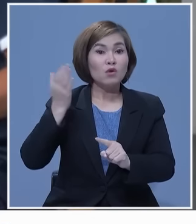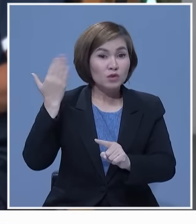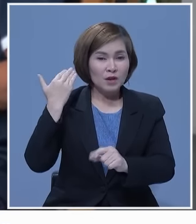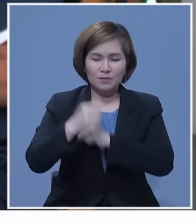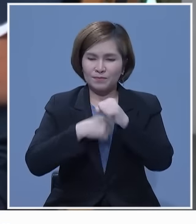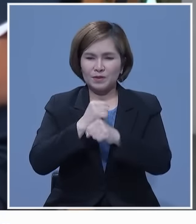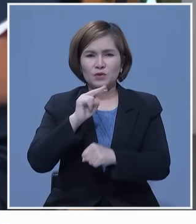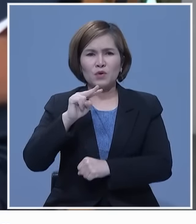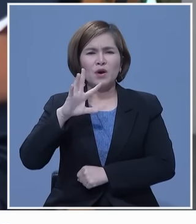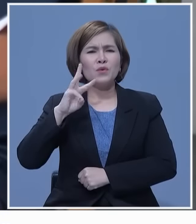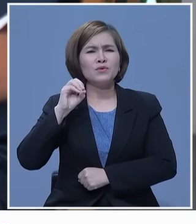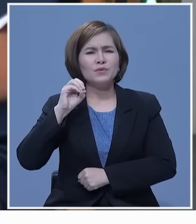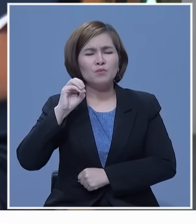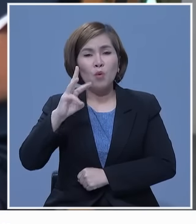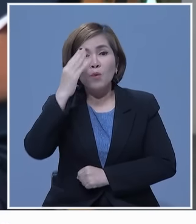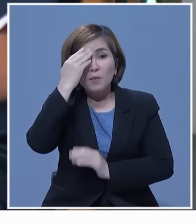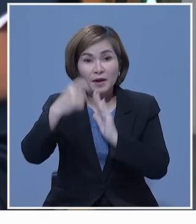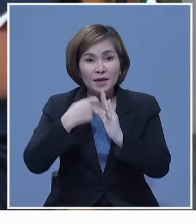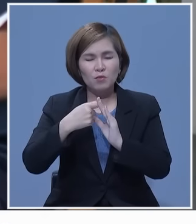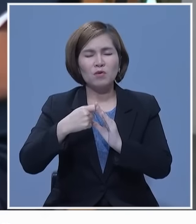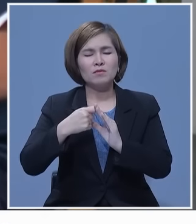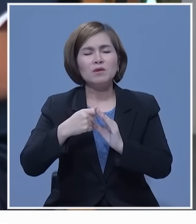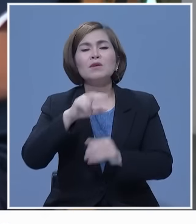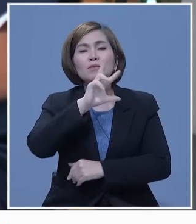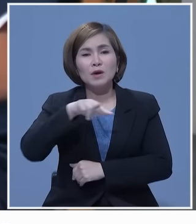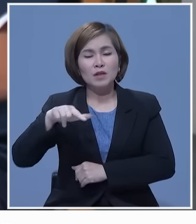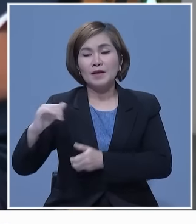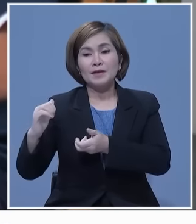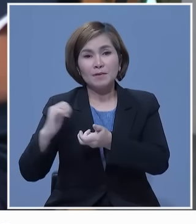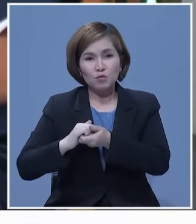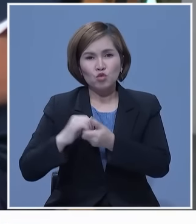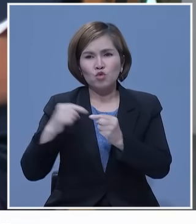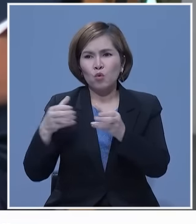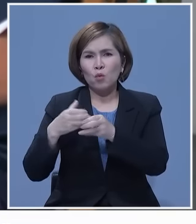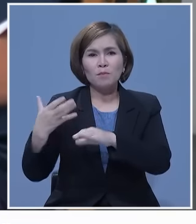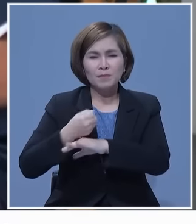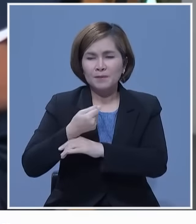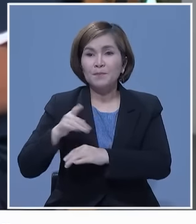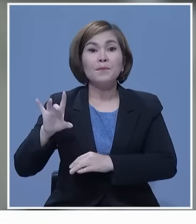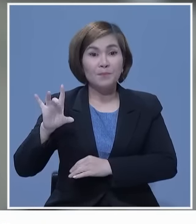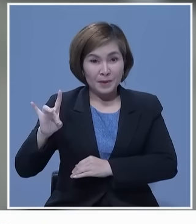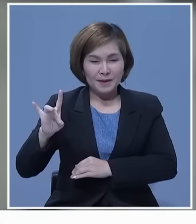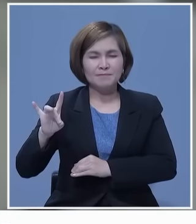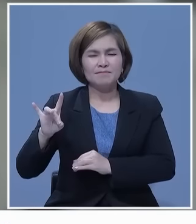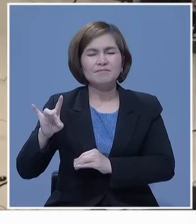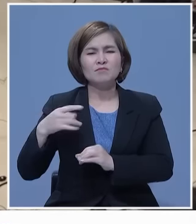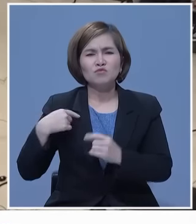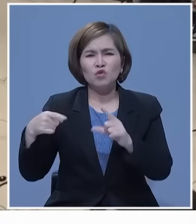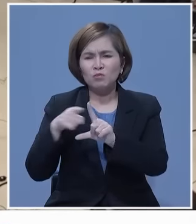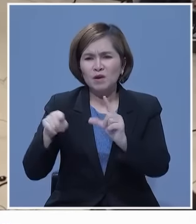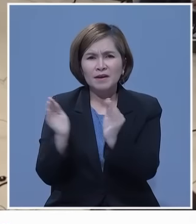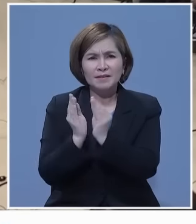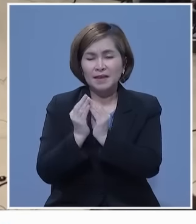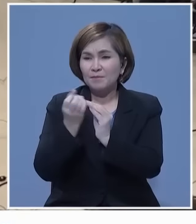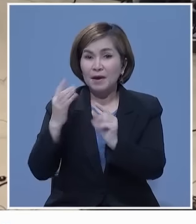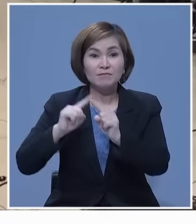ปีที่แล้วหลังจากที่พรรคเพื่อไทยประกาศยกเลิก MOUกับ 8พรรคซึ่งมีพรรคก้าวกายขนาดนั้นได้คะแนนอันดับ 1อยู่